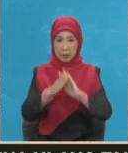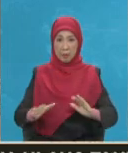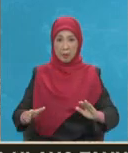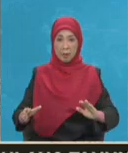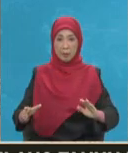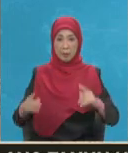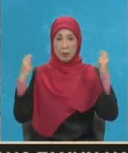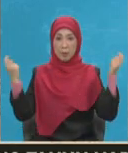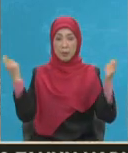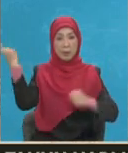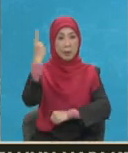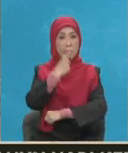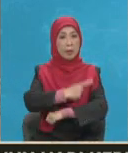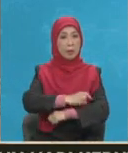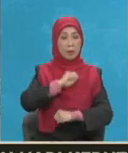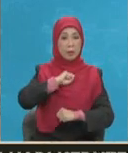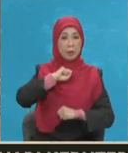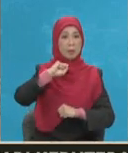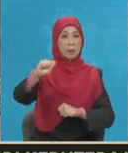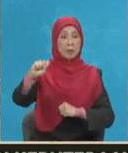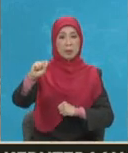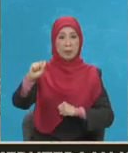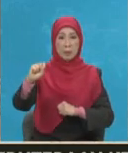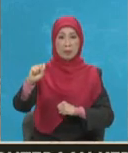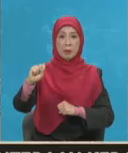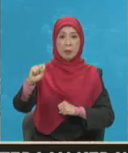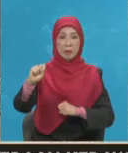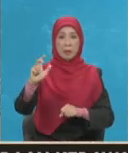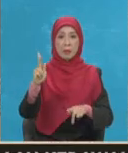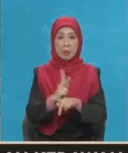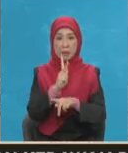Selamat menyambut ulang tahun Hari Kebangsaan